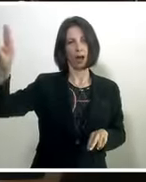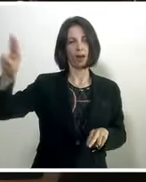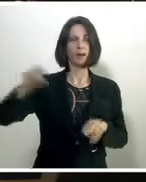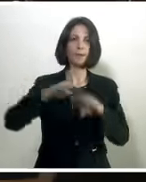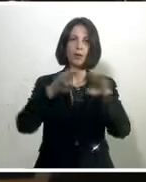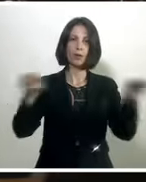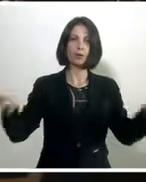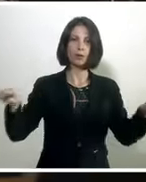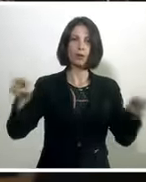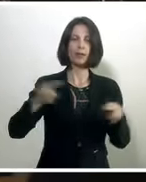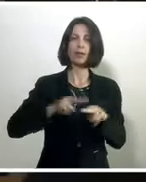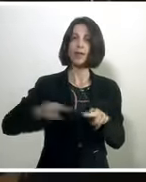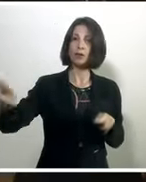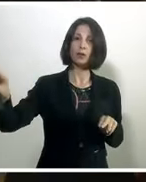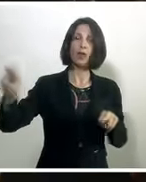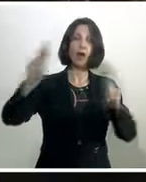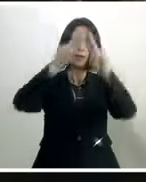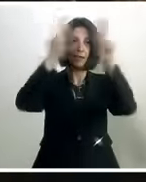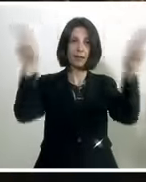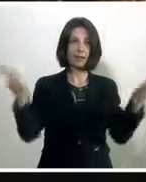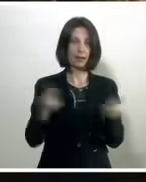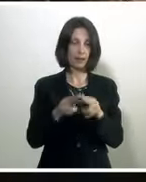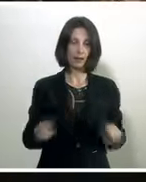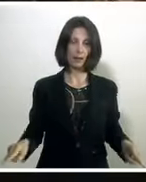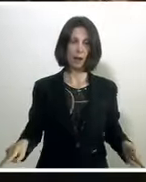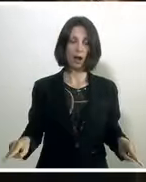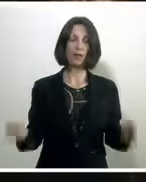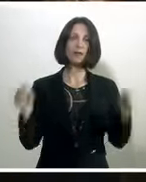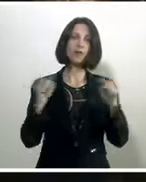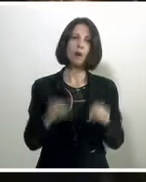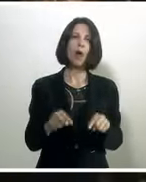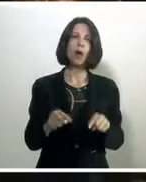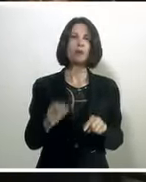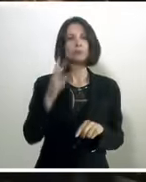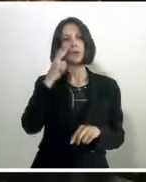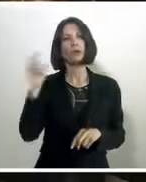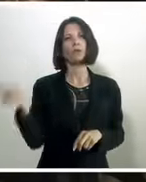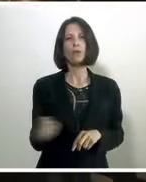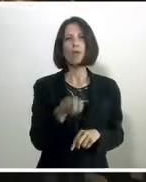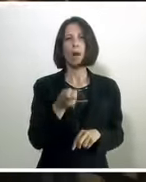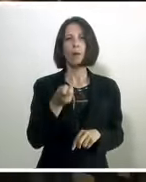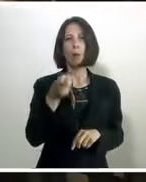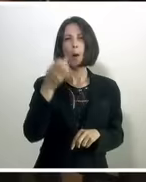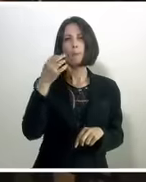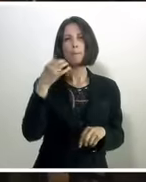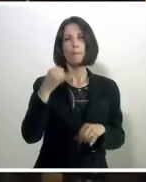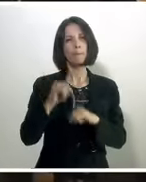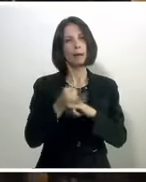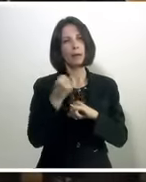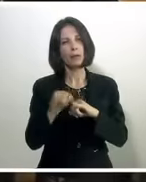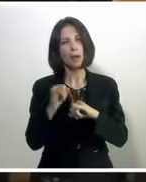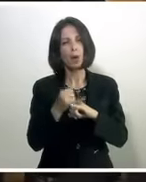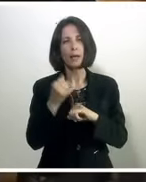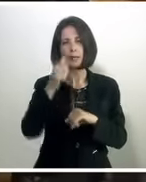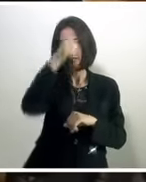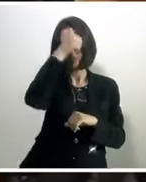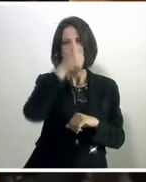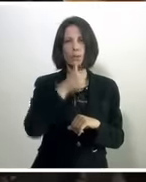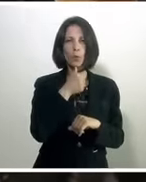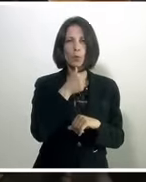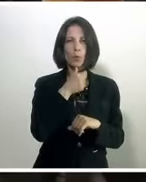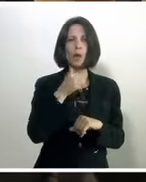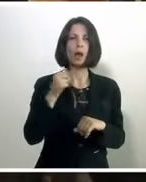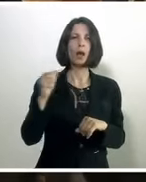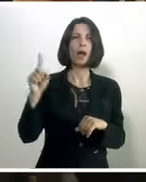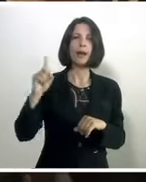ed internazionali in questo possiamo trovare un ulteriore tratto di peculiarità rispetto ad altre figure che ho richiamato come ad esempio grami o